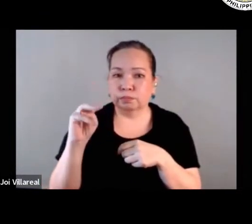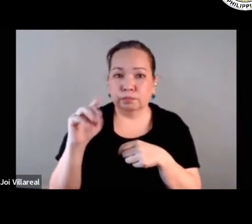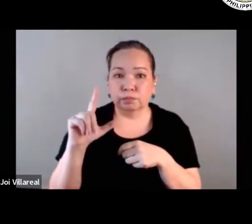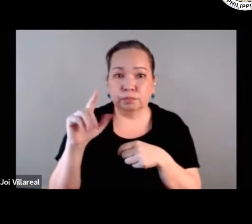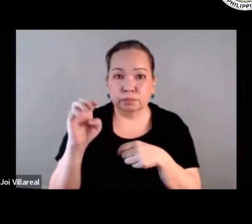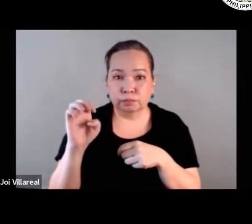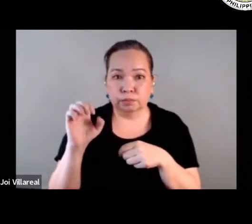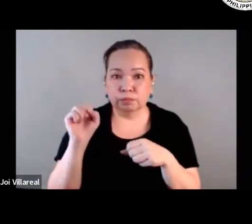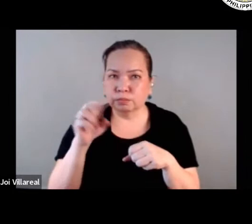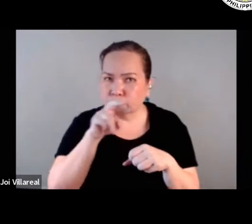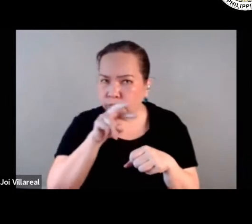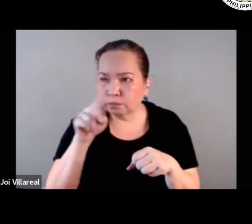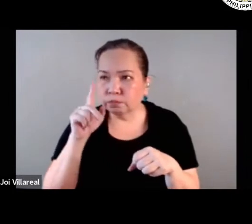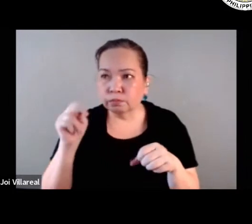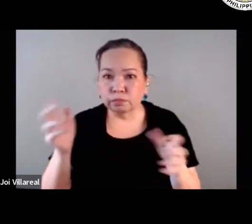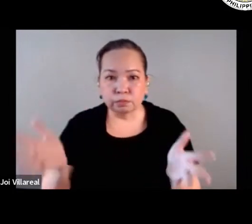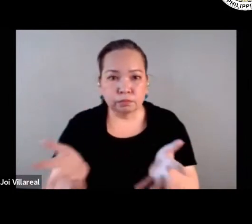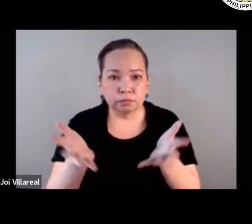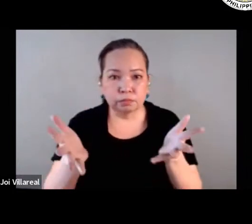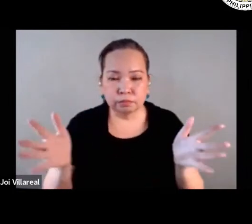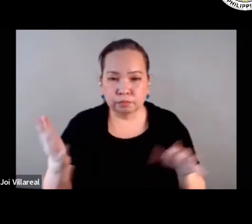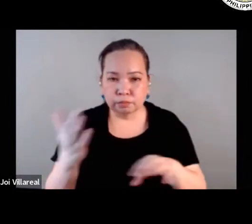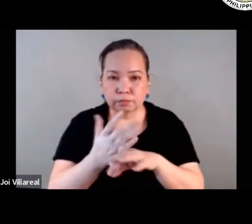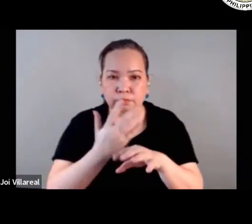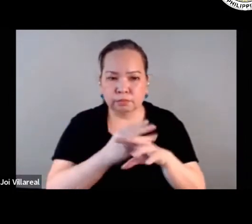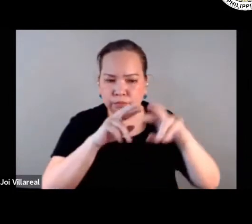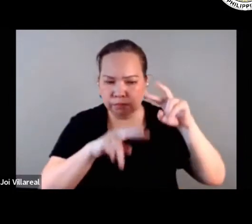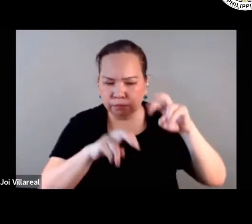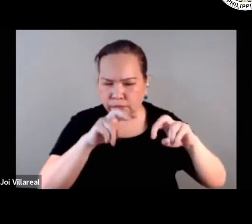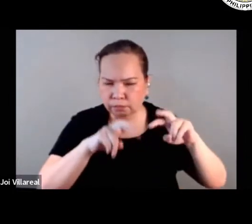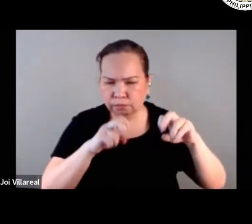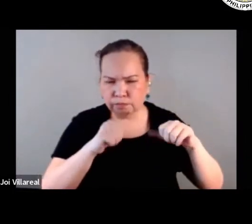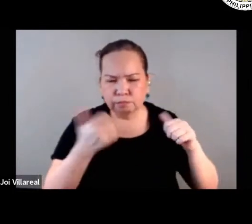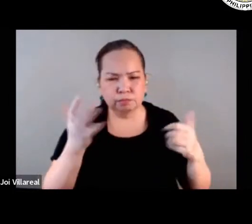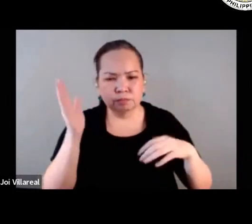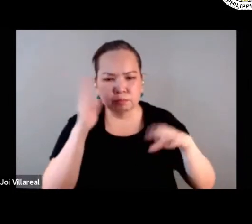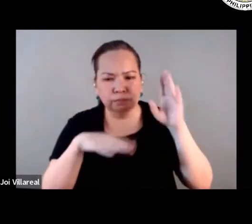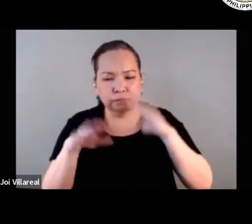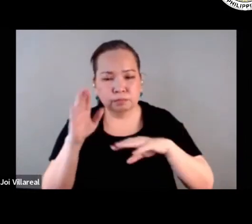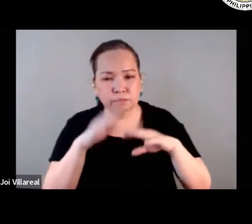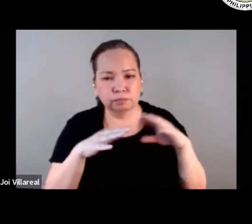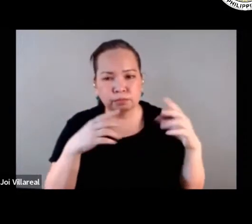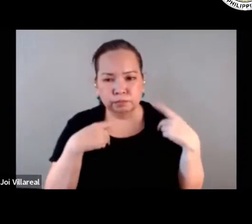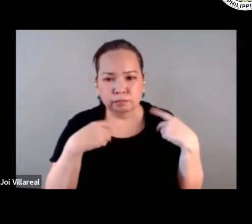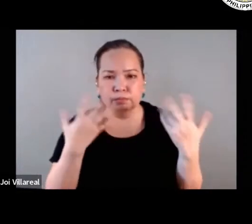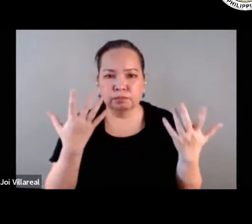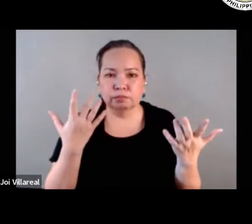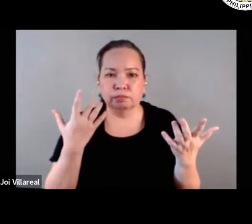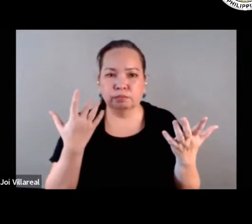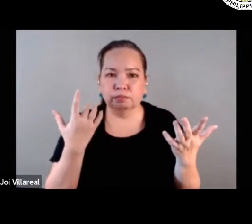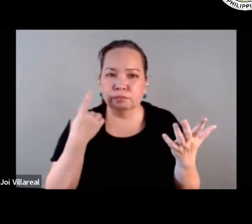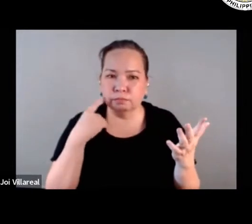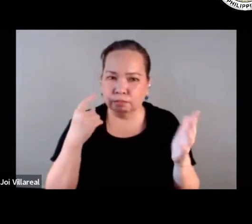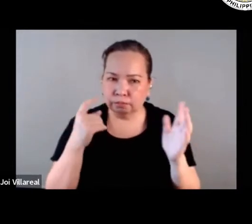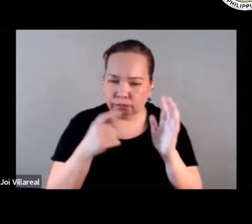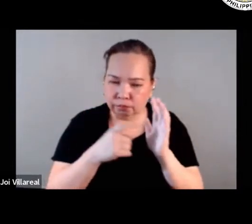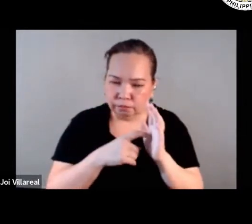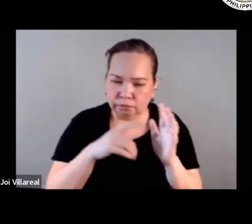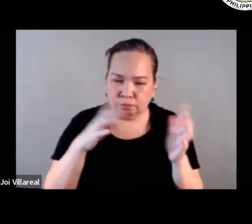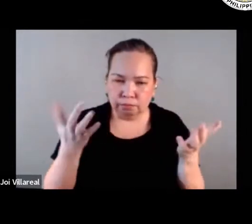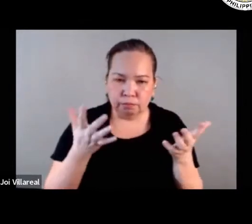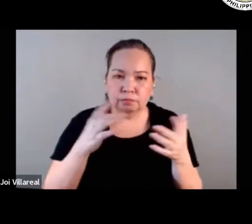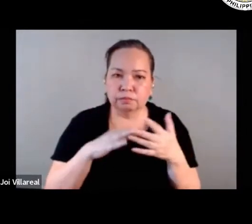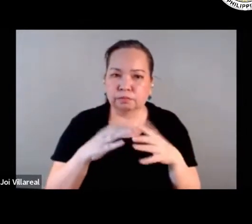dapat paunlarin. Suriing mabuti kung saan nagkakaroon ng problema sa implementasyon upang matugunan ang mga ito. Magkaroon